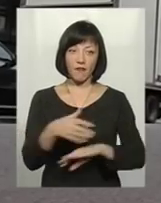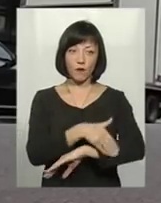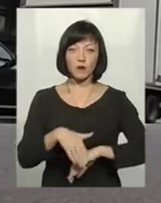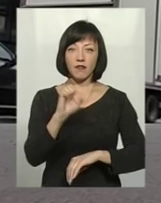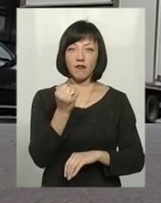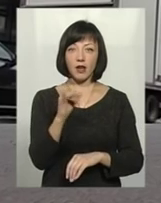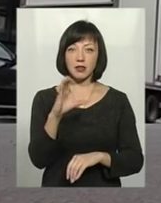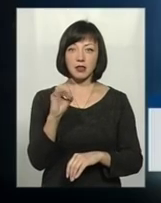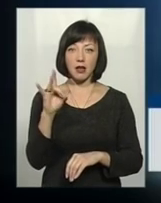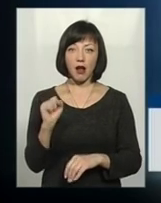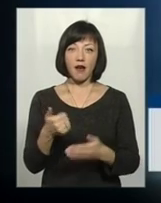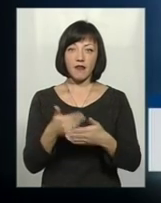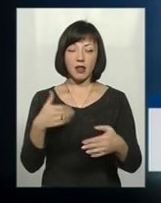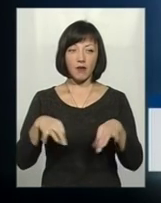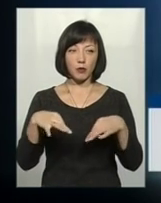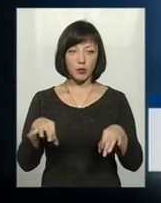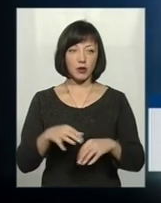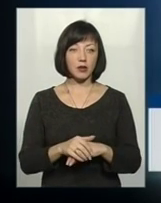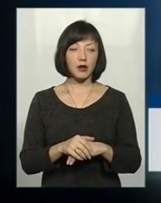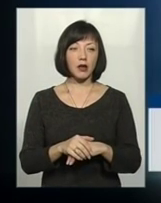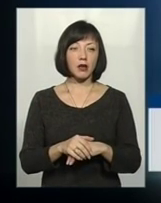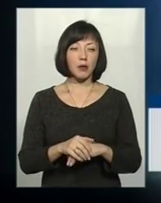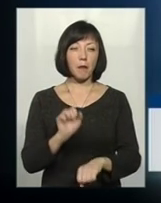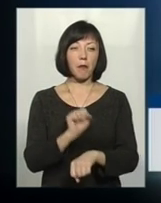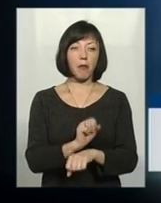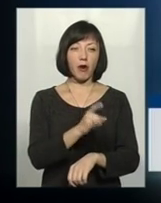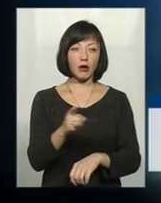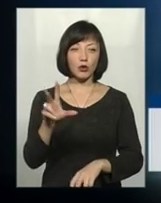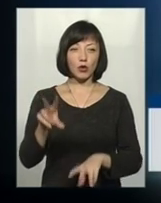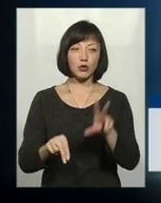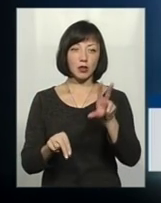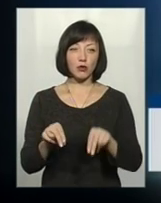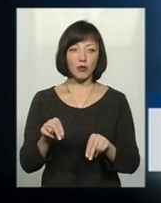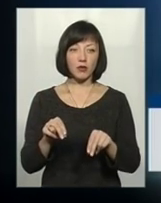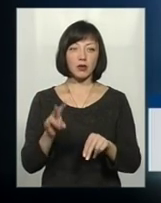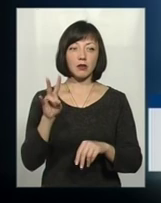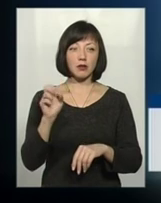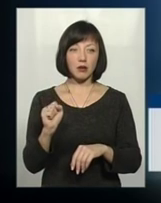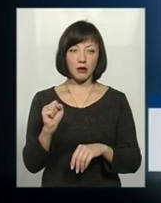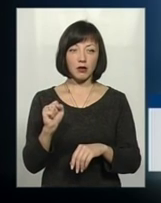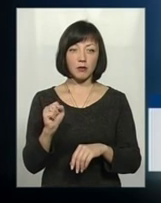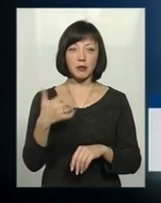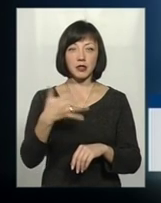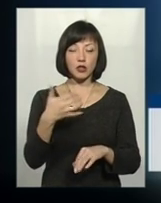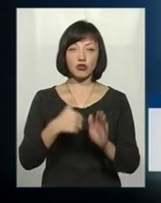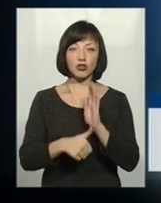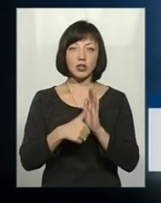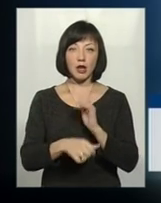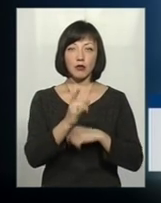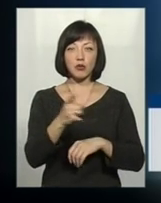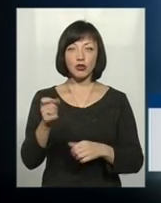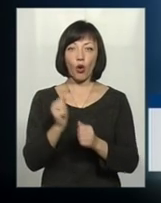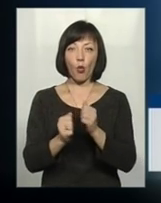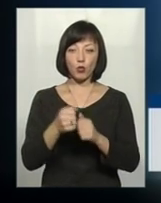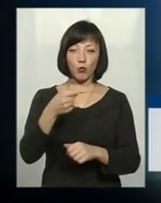Вайсера від автомобілів. Паркінг розрахований, він йде в 3 рівнях, на 3 поверхах, і розрахований 50-60 машин на кожному